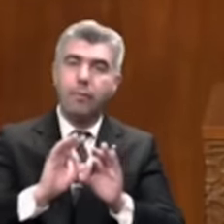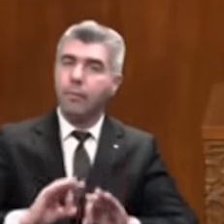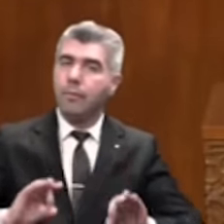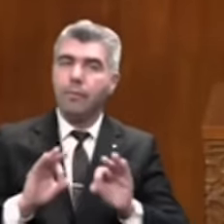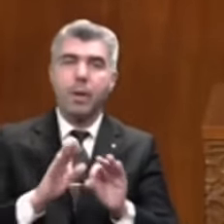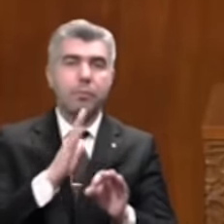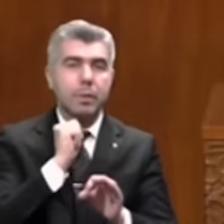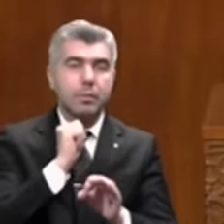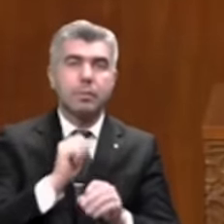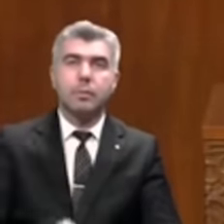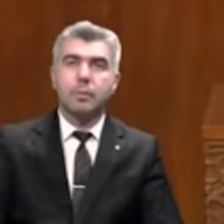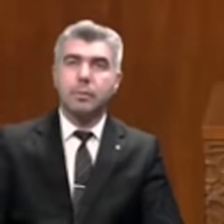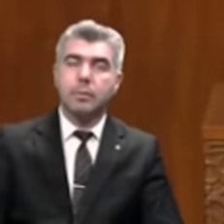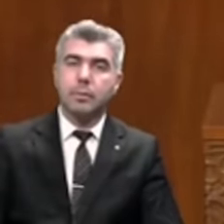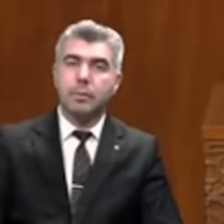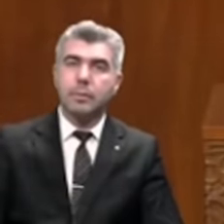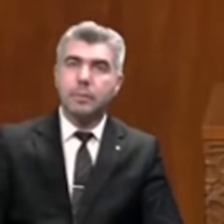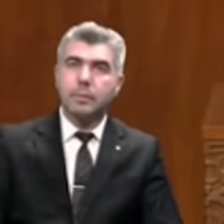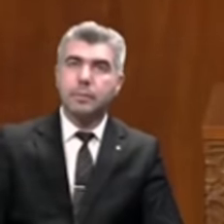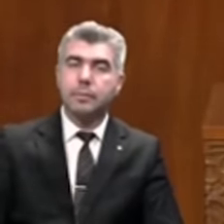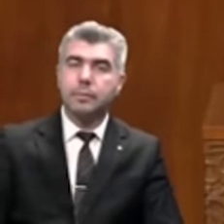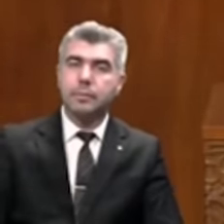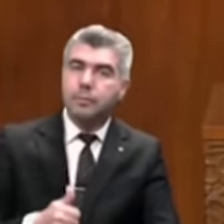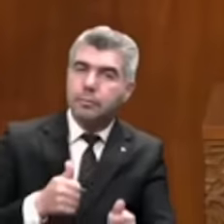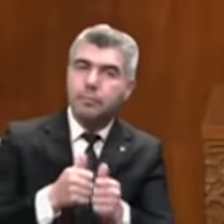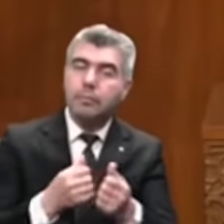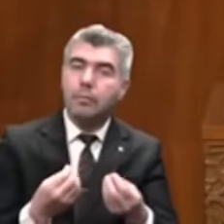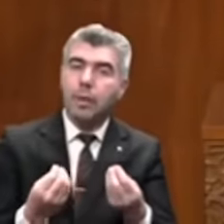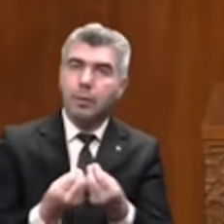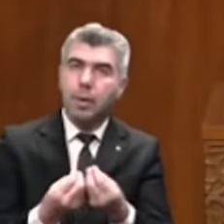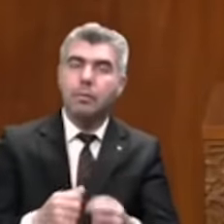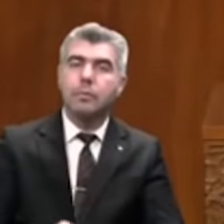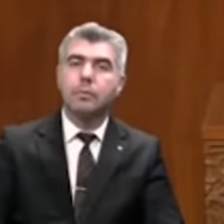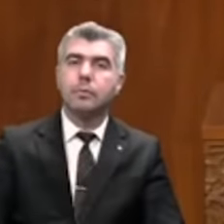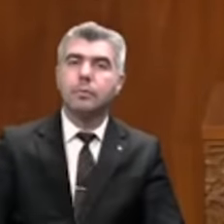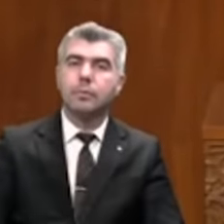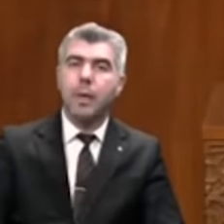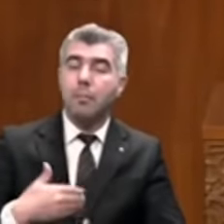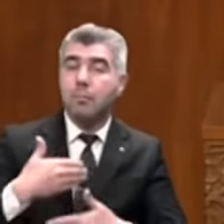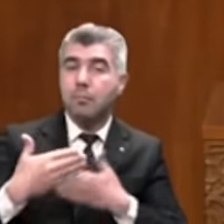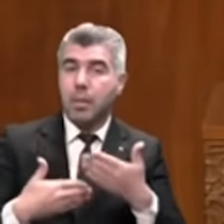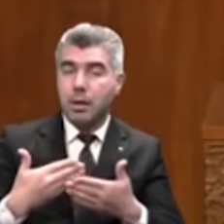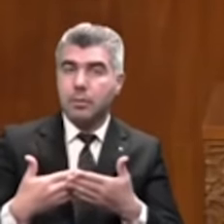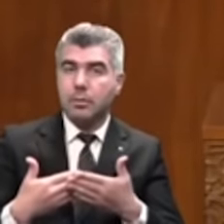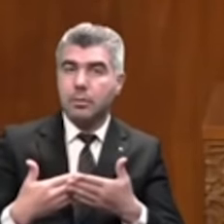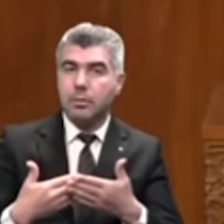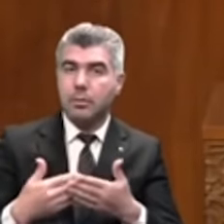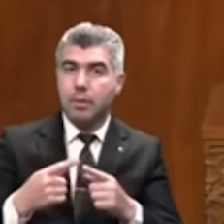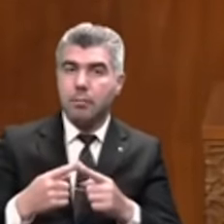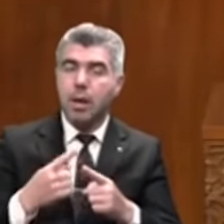جو سي با بوكوا، ولكن كانوا يعني مساندين الحركه. من بعد جاء هذاك